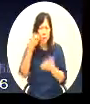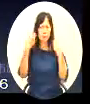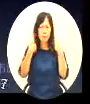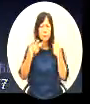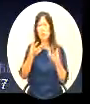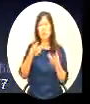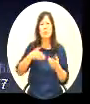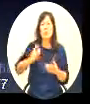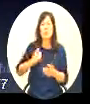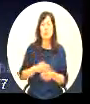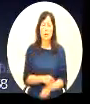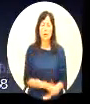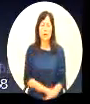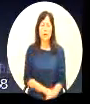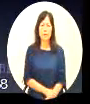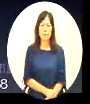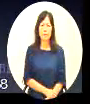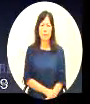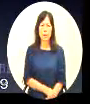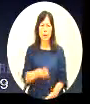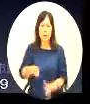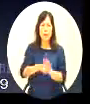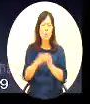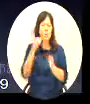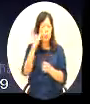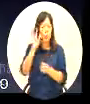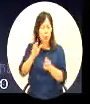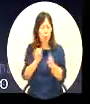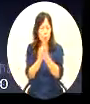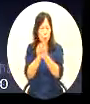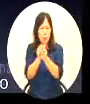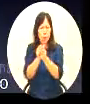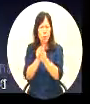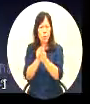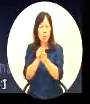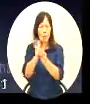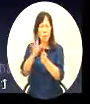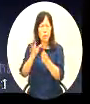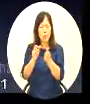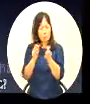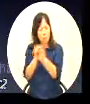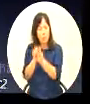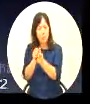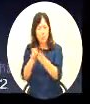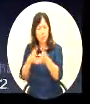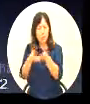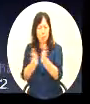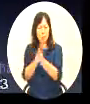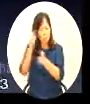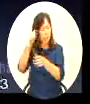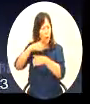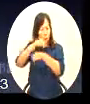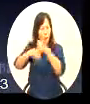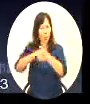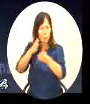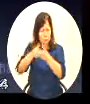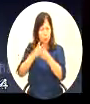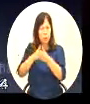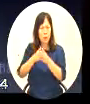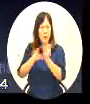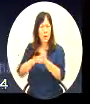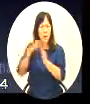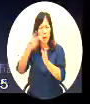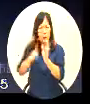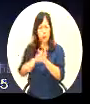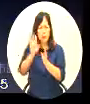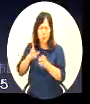到底怎么建构，到底如果我有一群有一群同志朋友，他们想要办活动，或者他们有一些相关